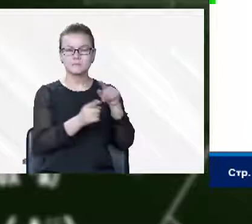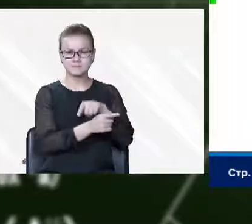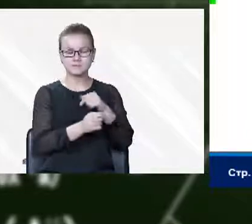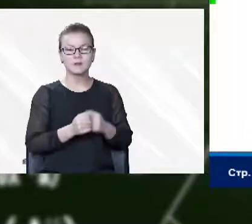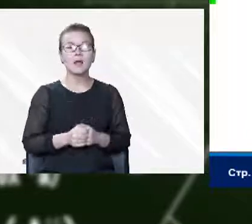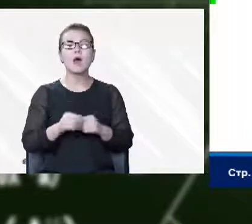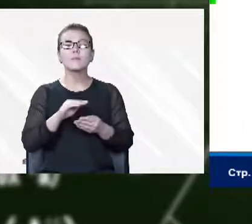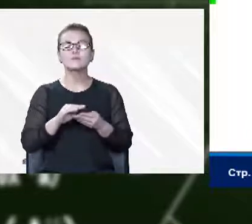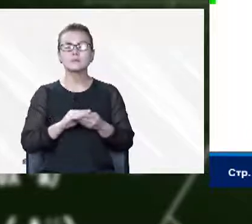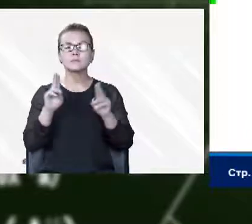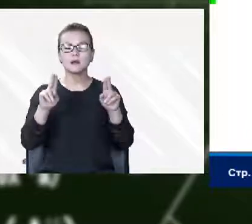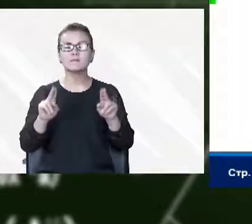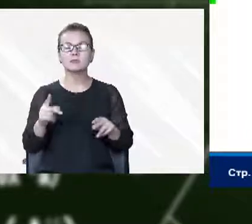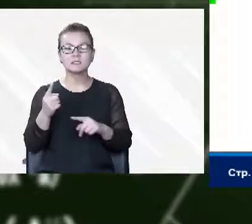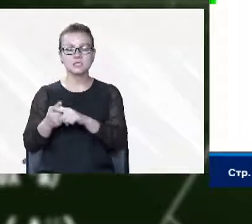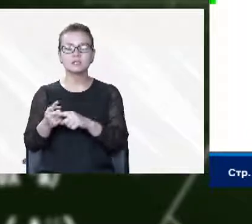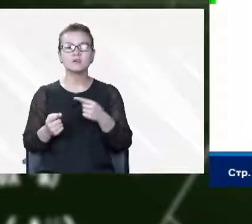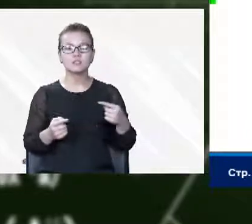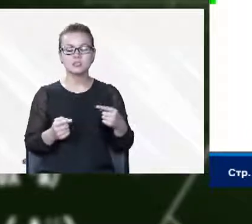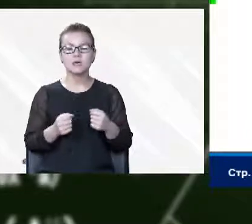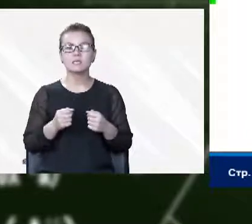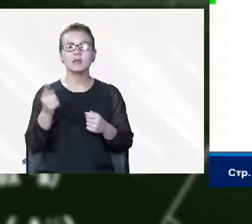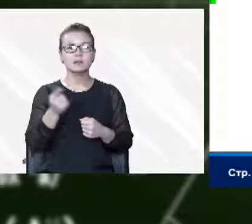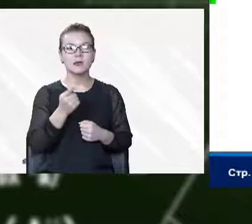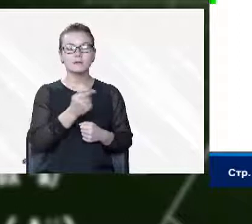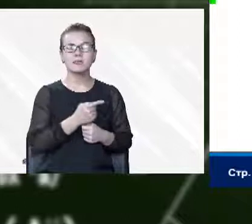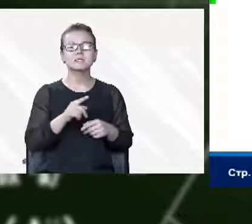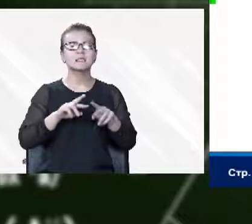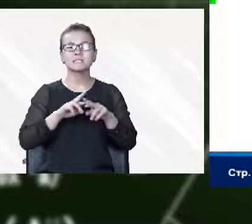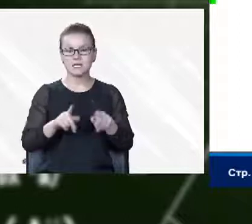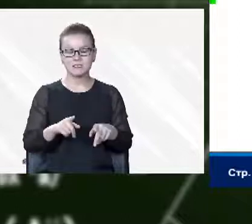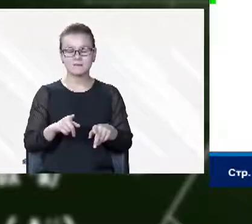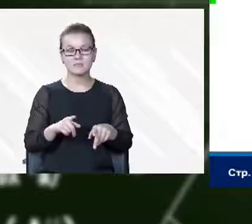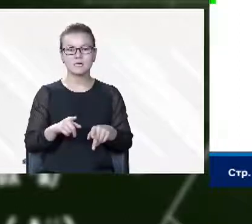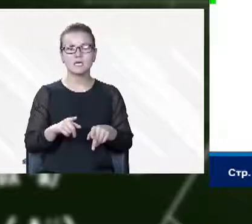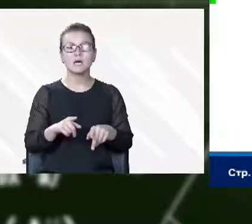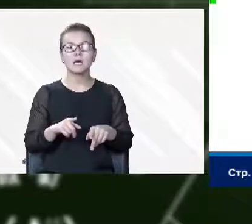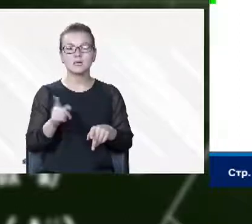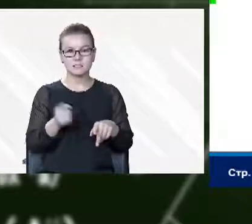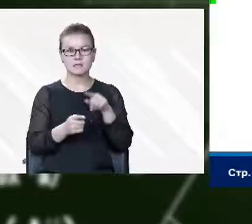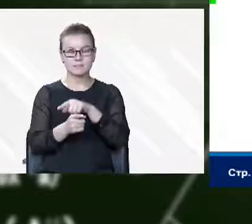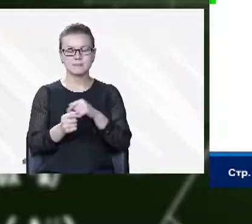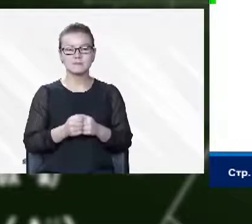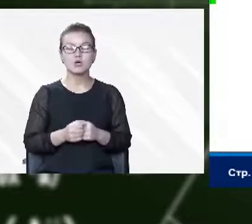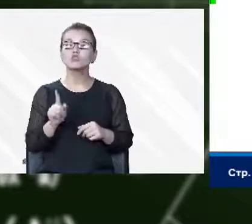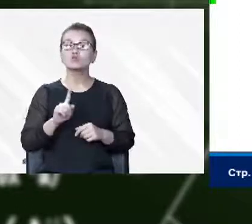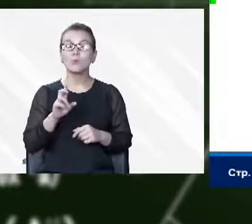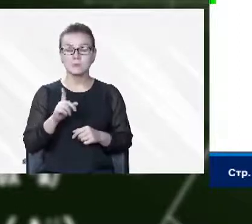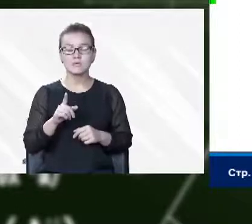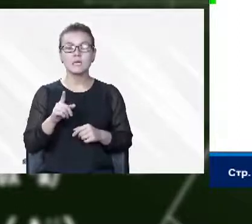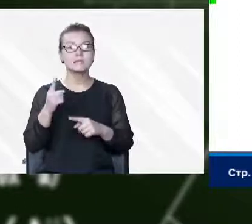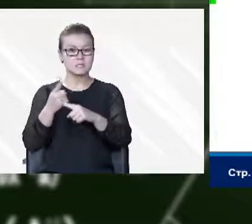правила сложения и вычитания дробей с одинаковыми знаменателями. Чтобы